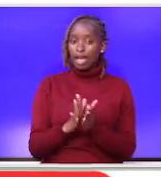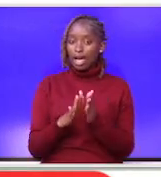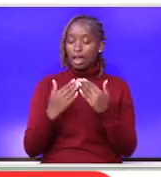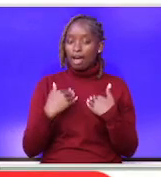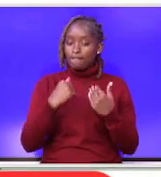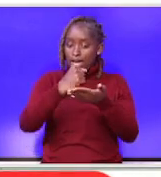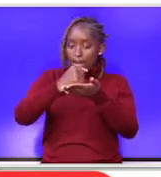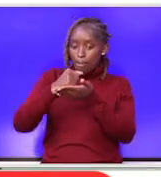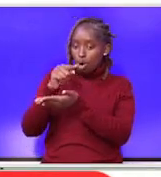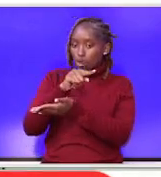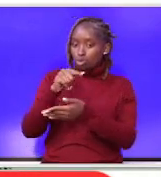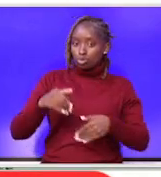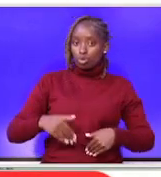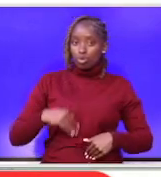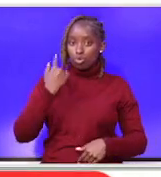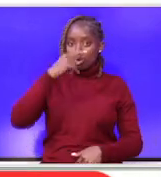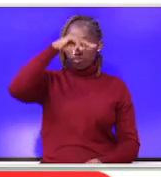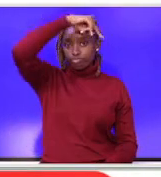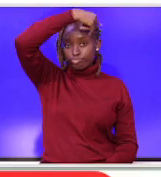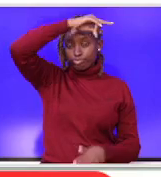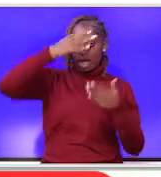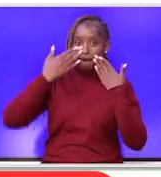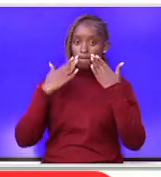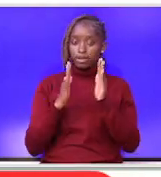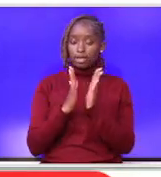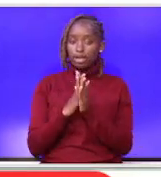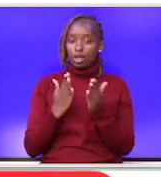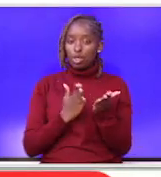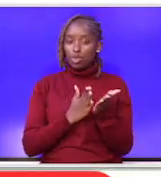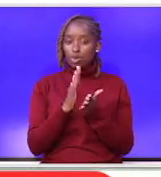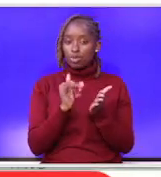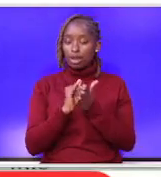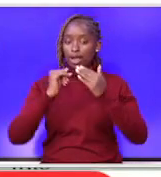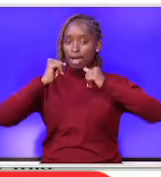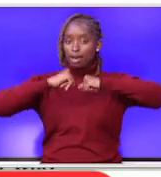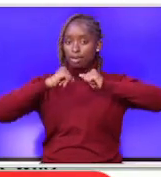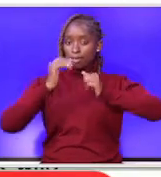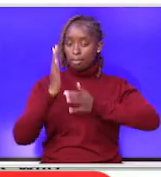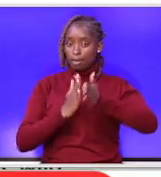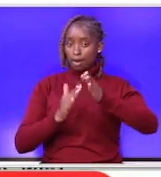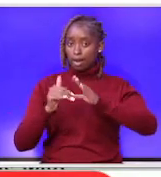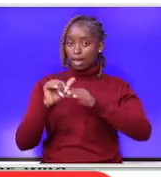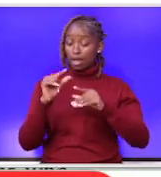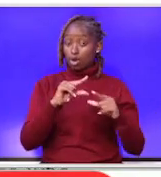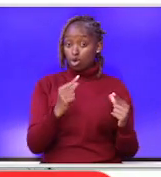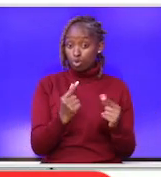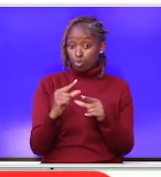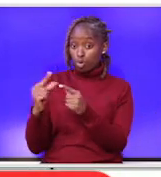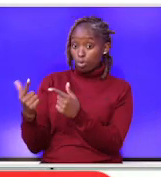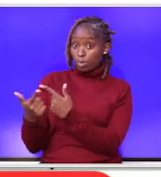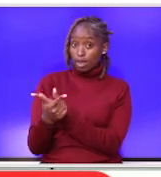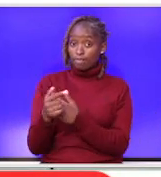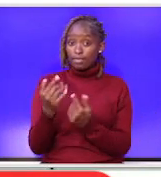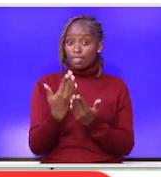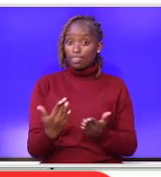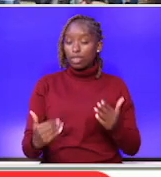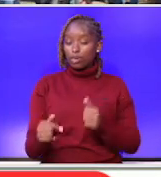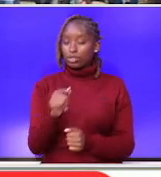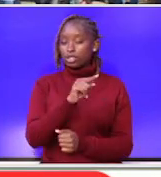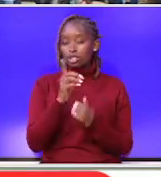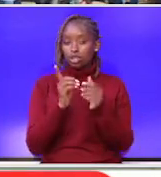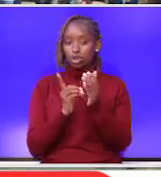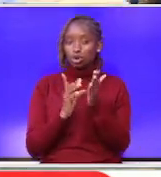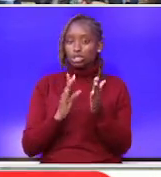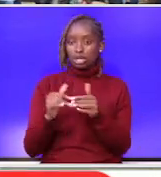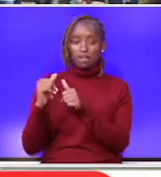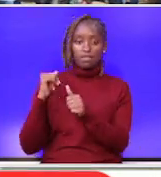kuajiri madaktari wahitimu kulingana na viwango vya mkataba wa makubaliano katika makundi, jambo ambalo madaktari hawa wamekataa. We